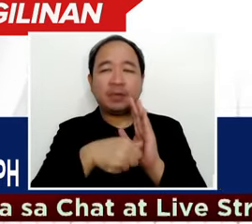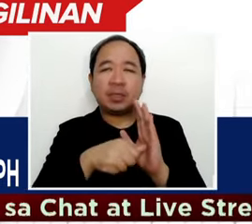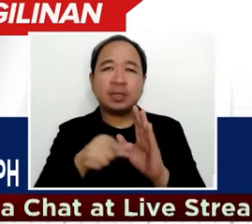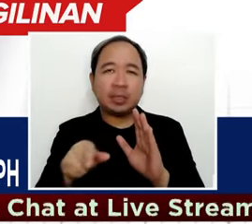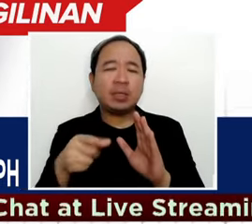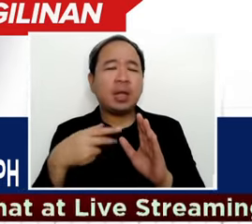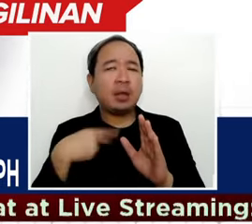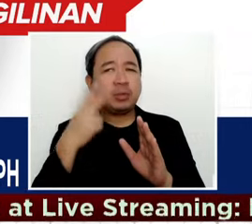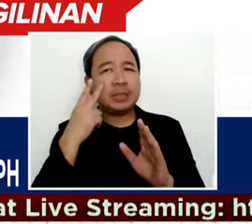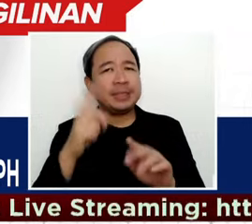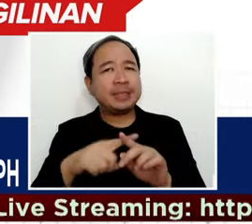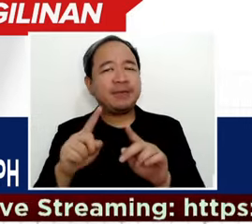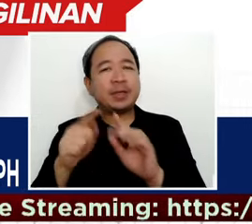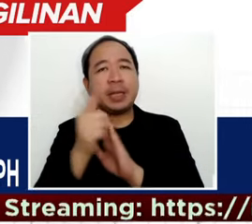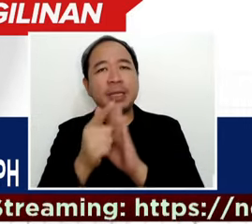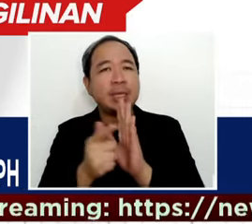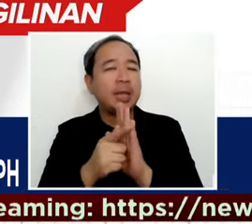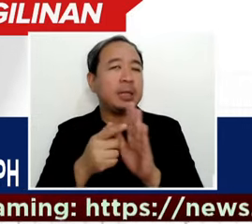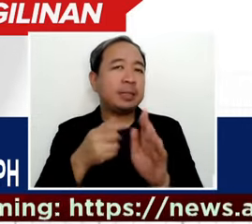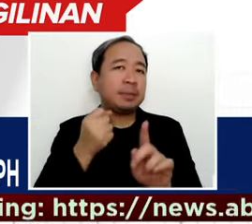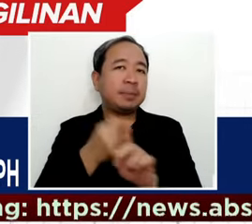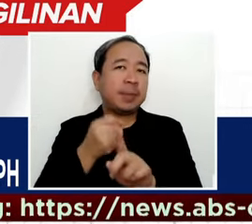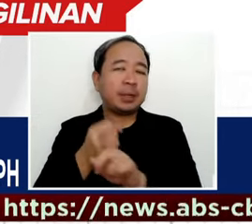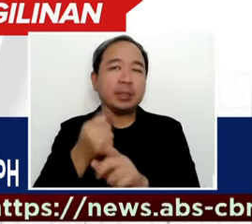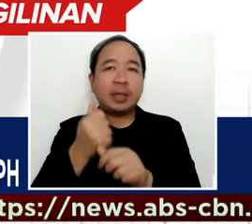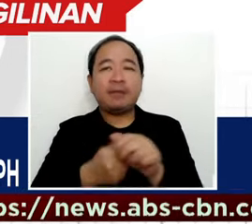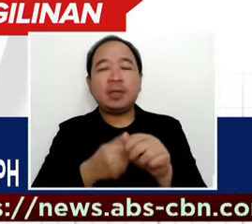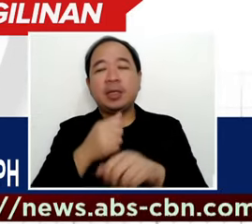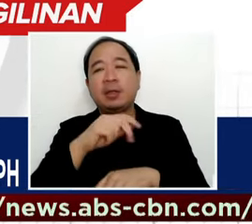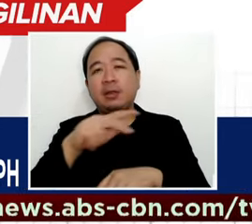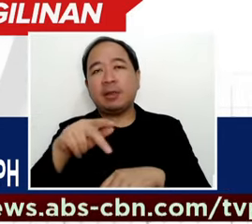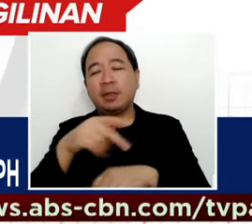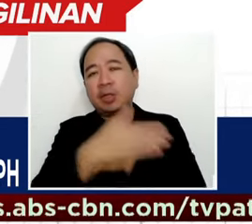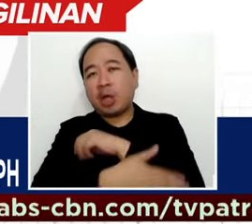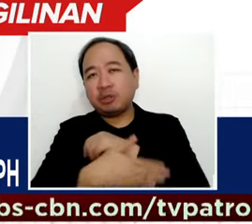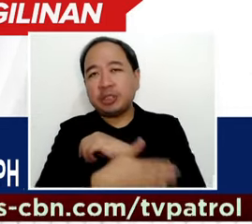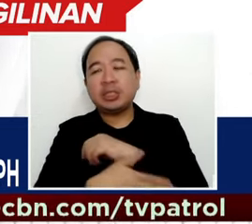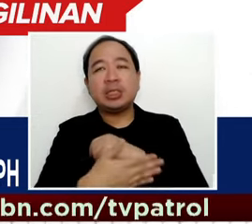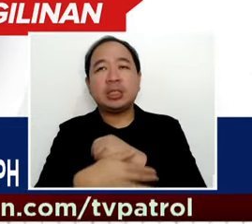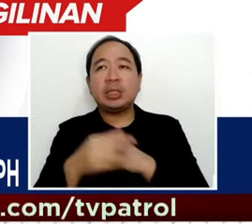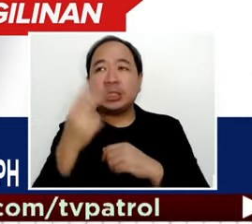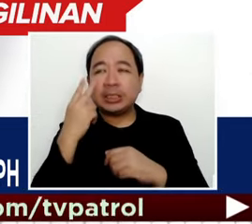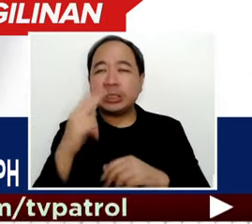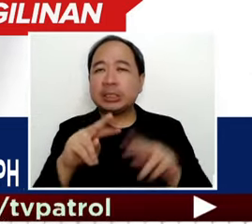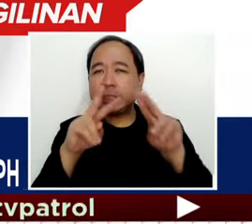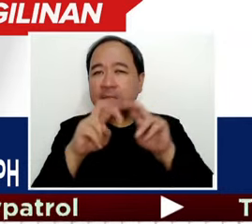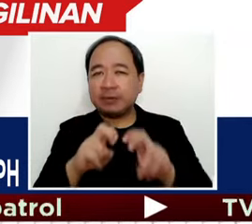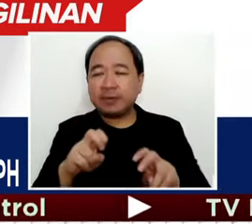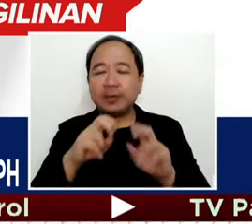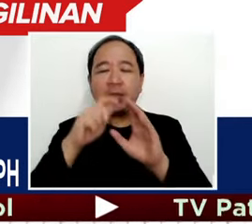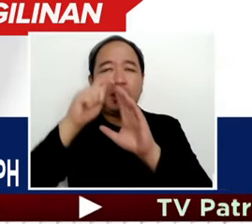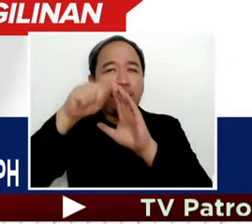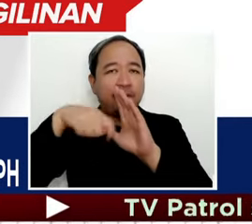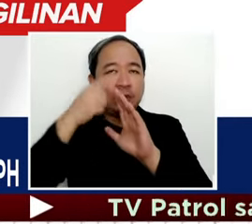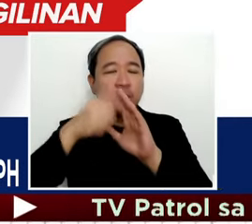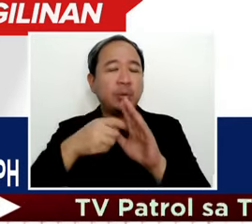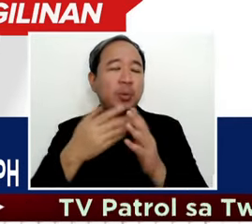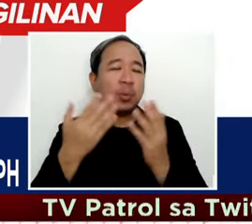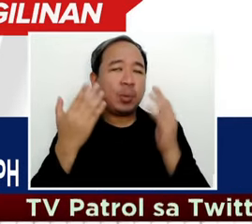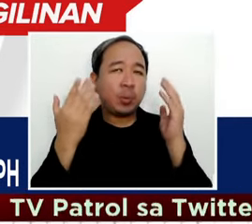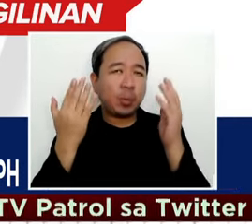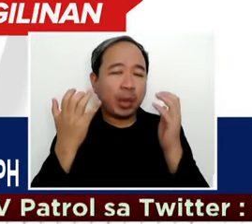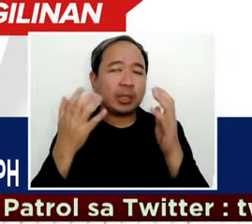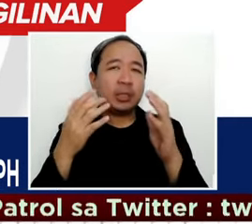mga legal na implikasyon sa bawat lugar o bansa sa pagsusuri sa mga video na hinihiling na ma-flag